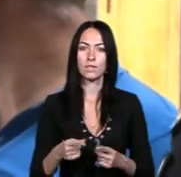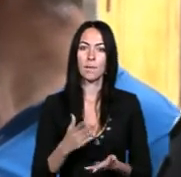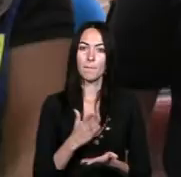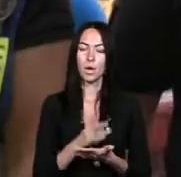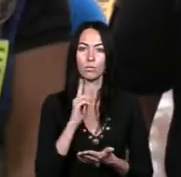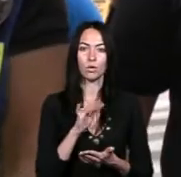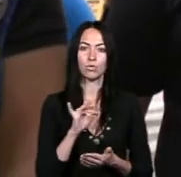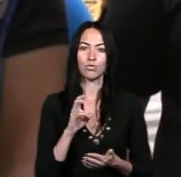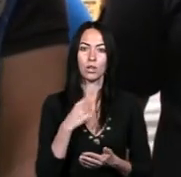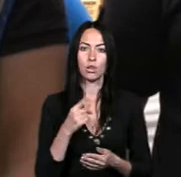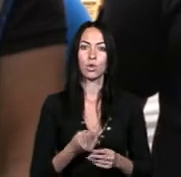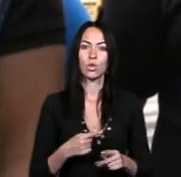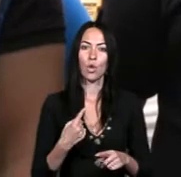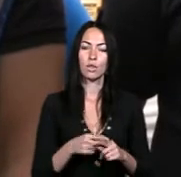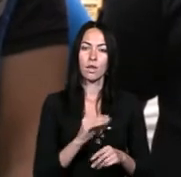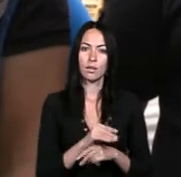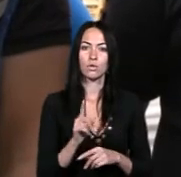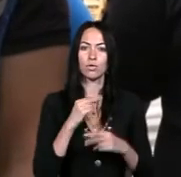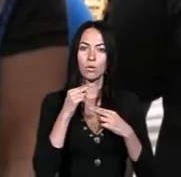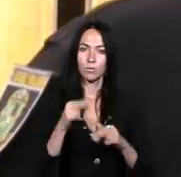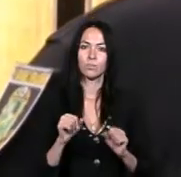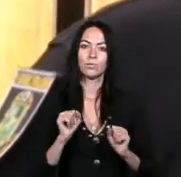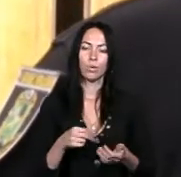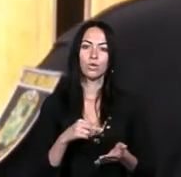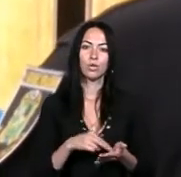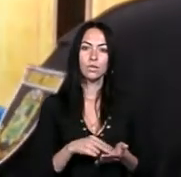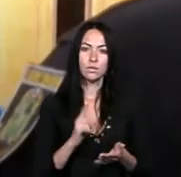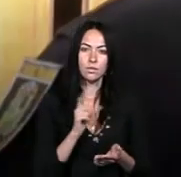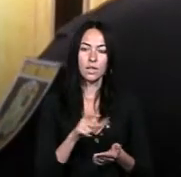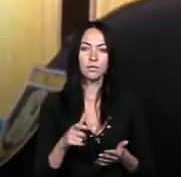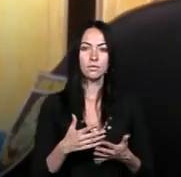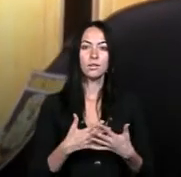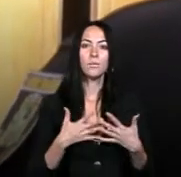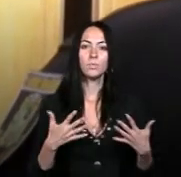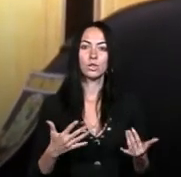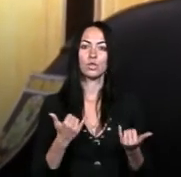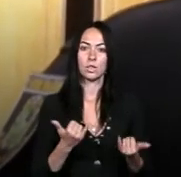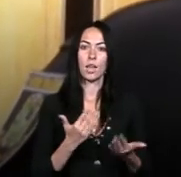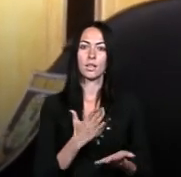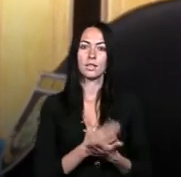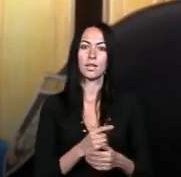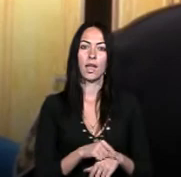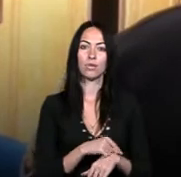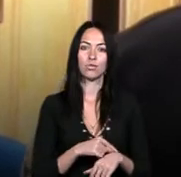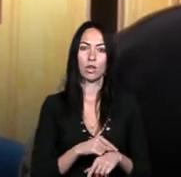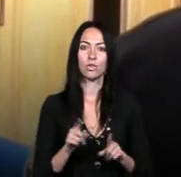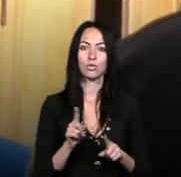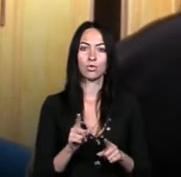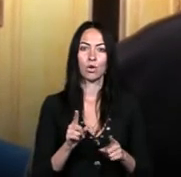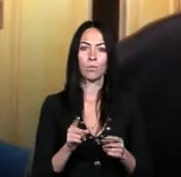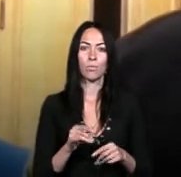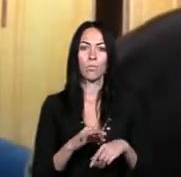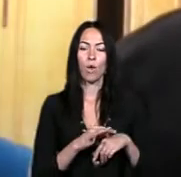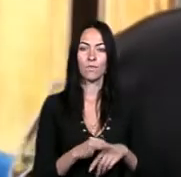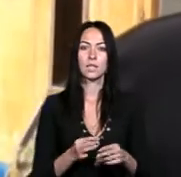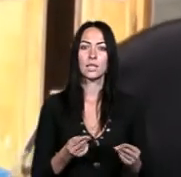Чиж не каже, додає, підозрюваних може стати більше. Зараз є час, щоб провести